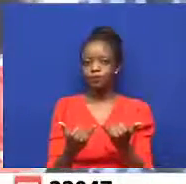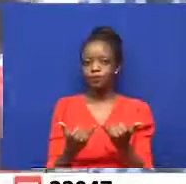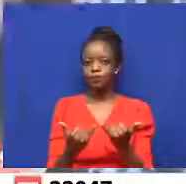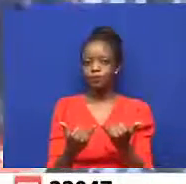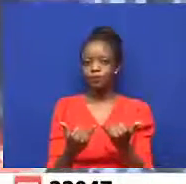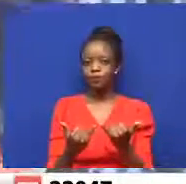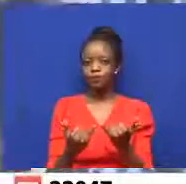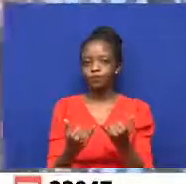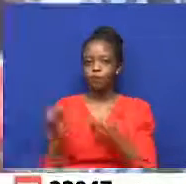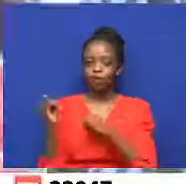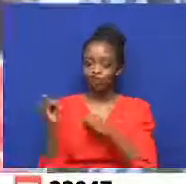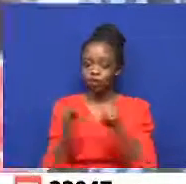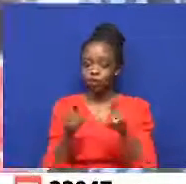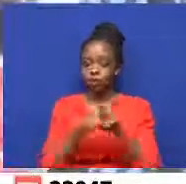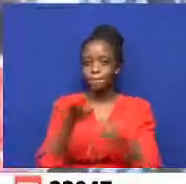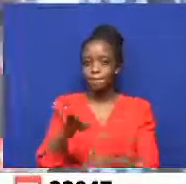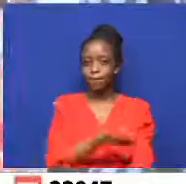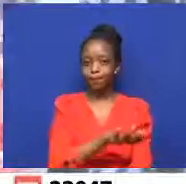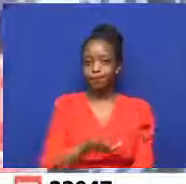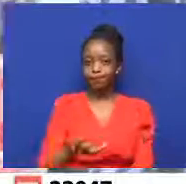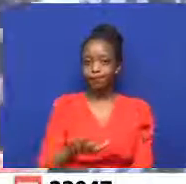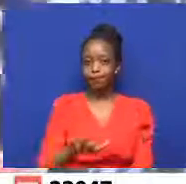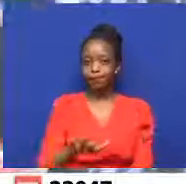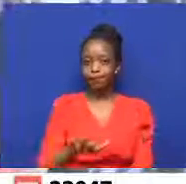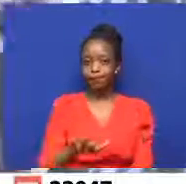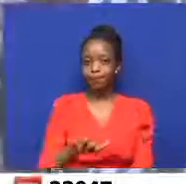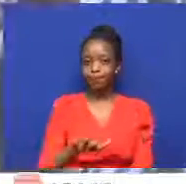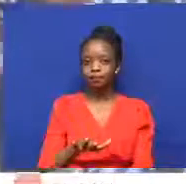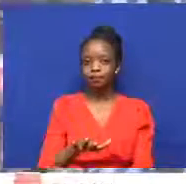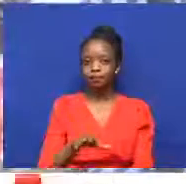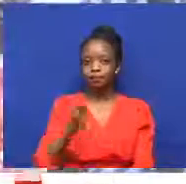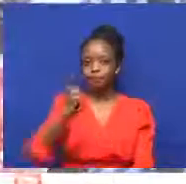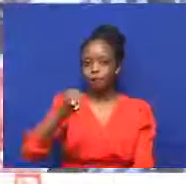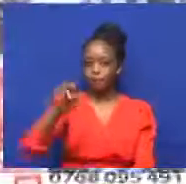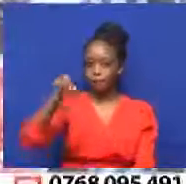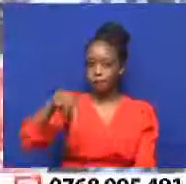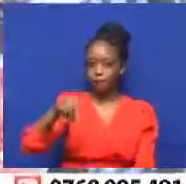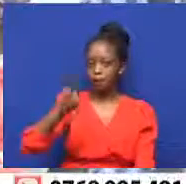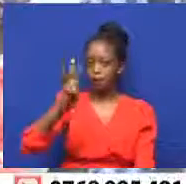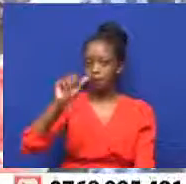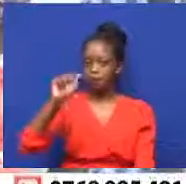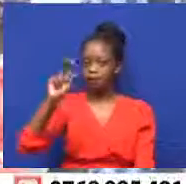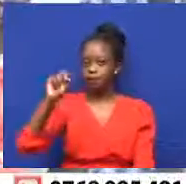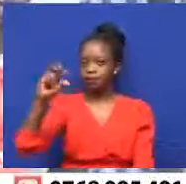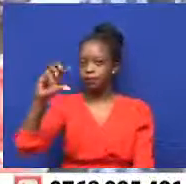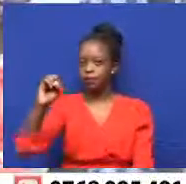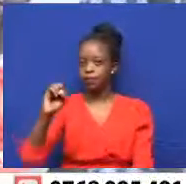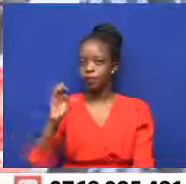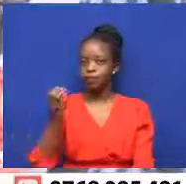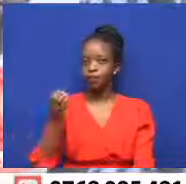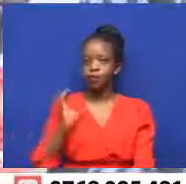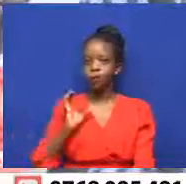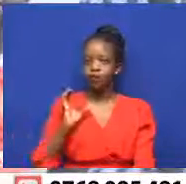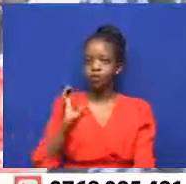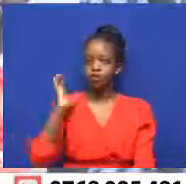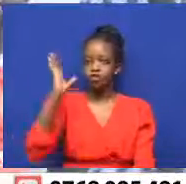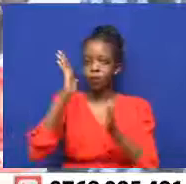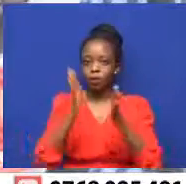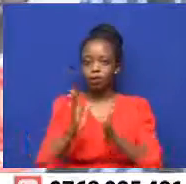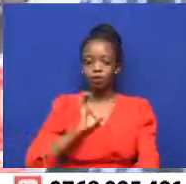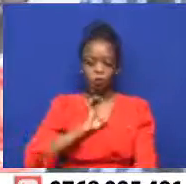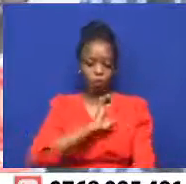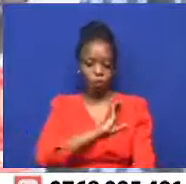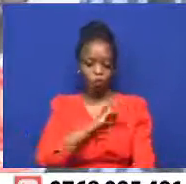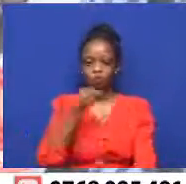imeleta, ukienda katika bunge, mheshimiwa Wanga ni chairperson wa committee ya finance,